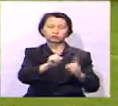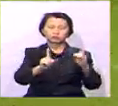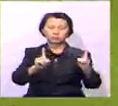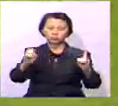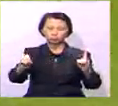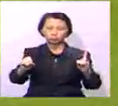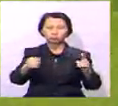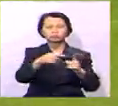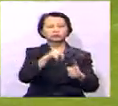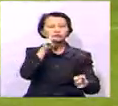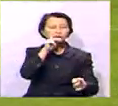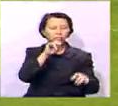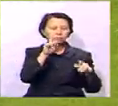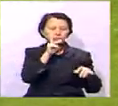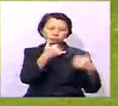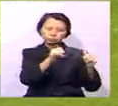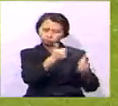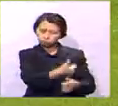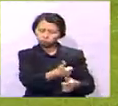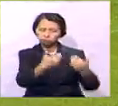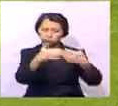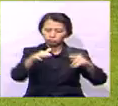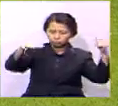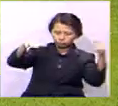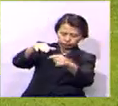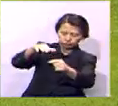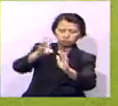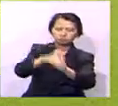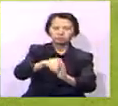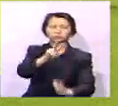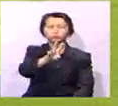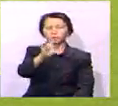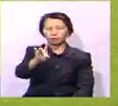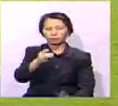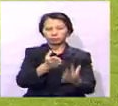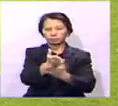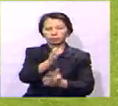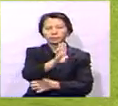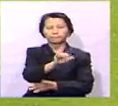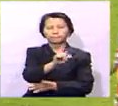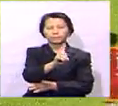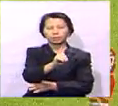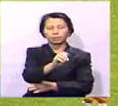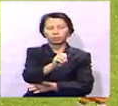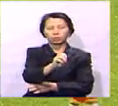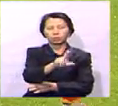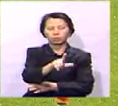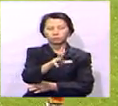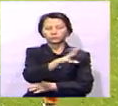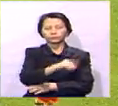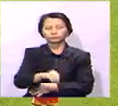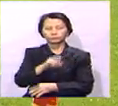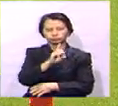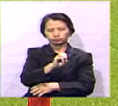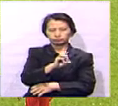Kedah. Kedah yang beraksi cemerlang seawal permainan membuka tirai jaringan pada minit ke-28 melalui Badu Bakhtia. Dan Liridon